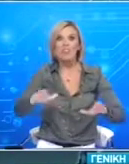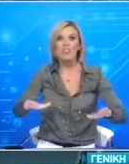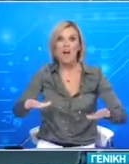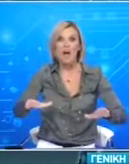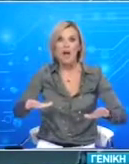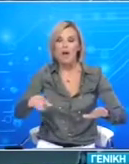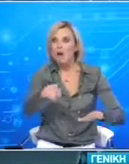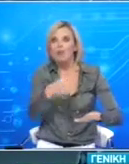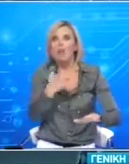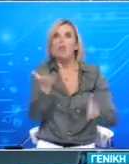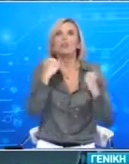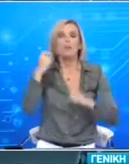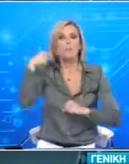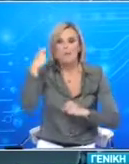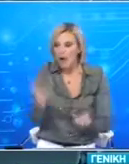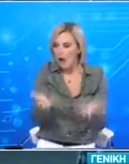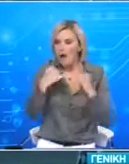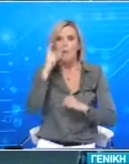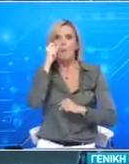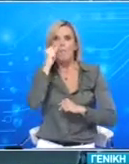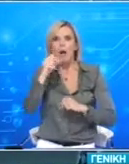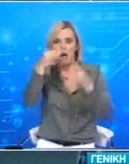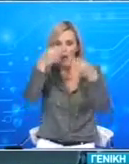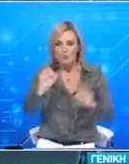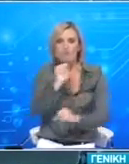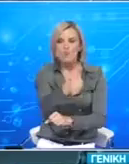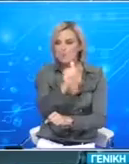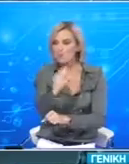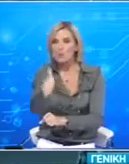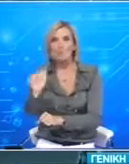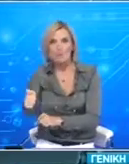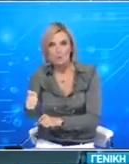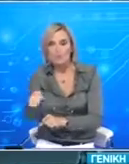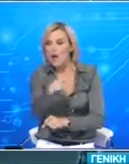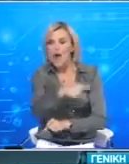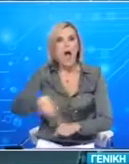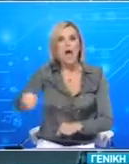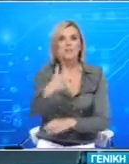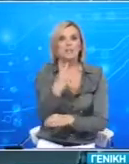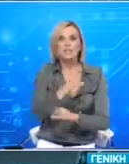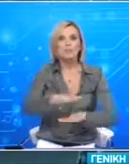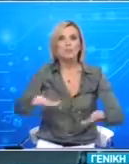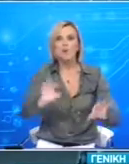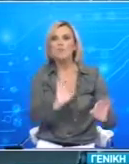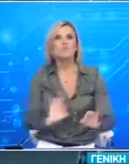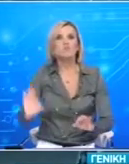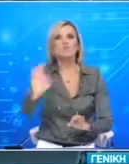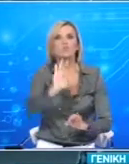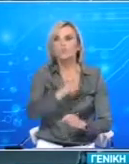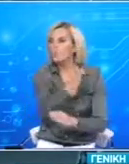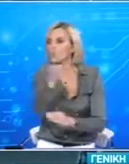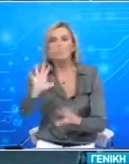ΚΙΤ. Θέλω να σημειώσω ότι τον Ιανουάριο είχαμε 1.200 ασυνόδευτους ανήλικους. Από τότε έχουν μειωθεί κατά